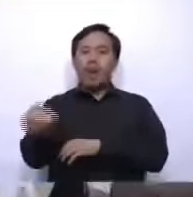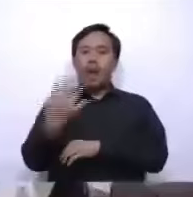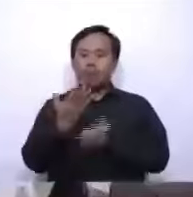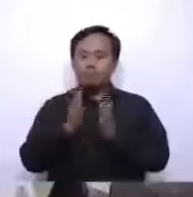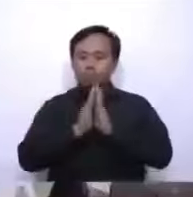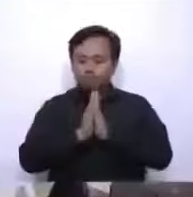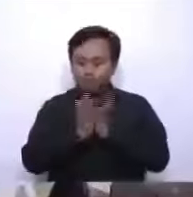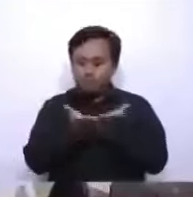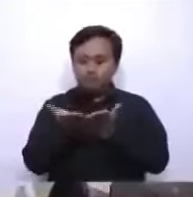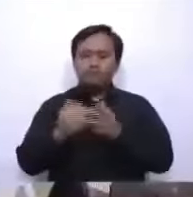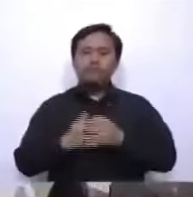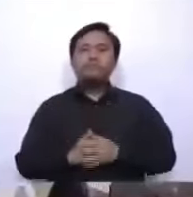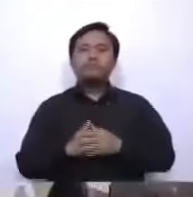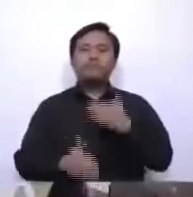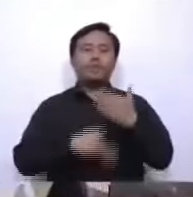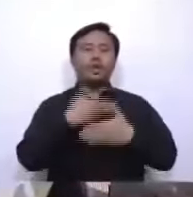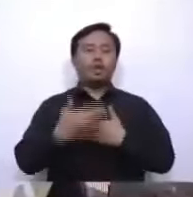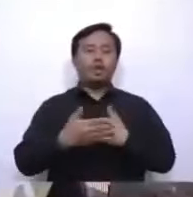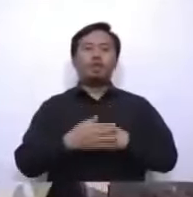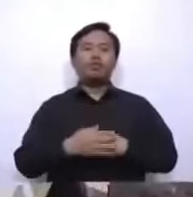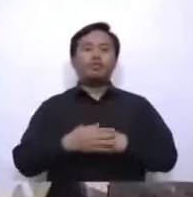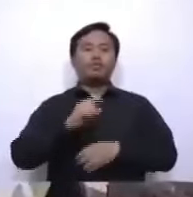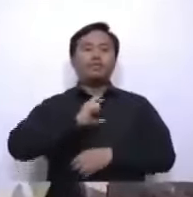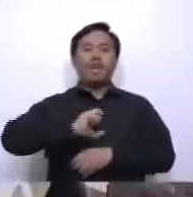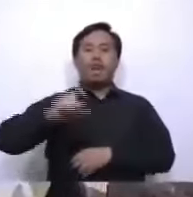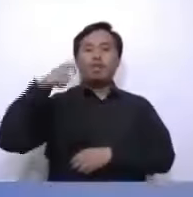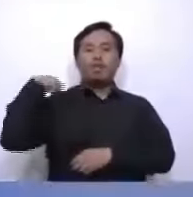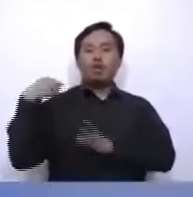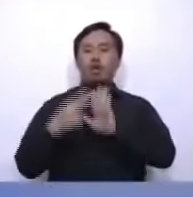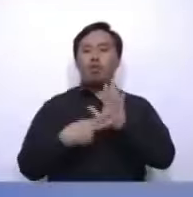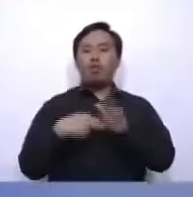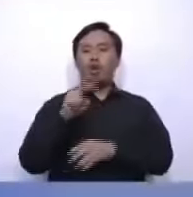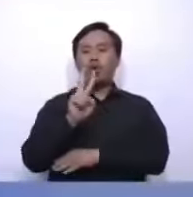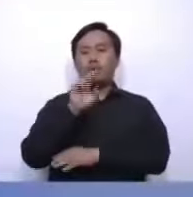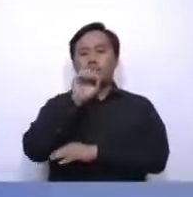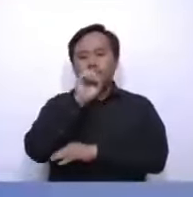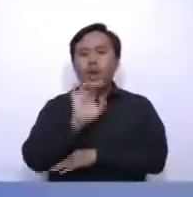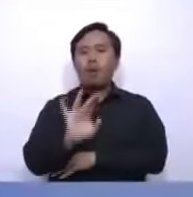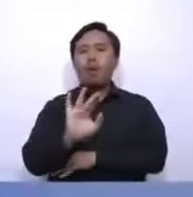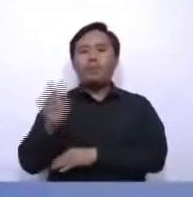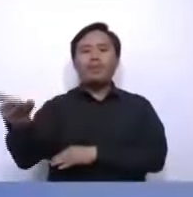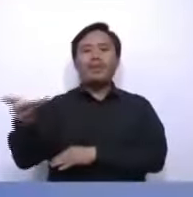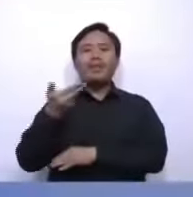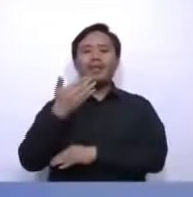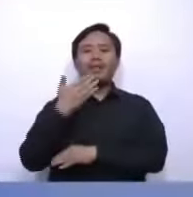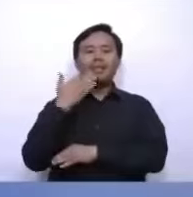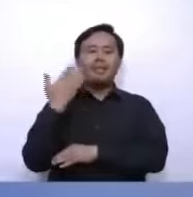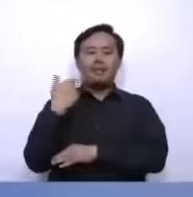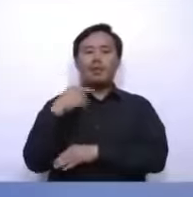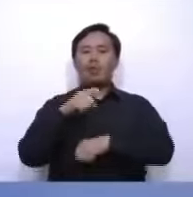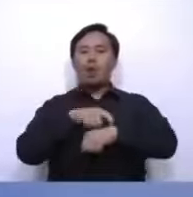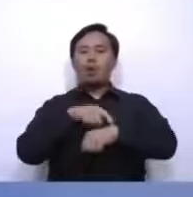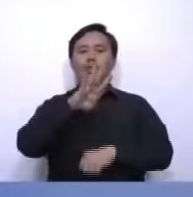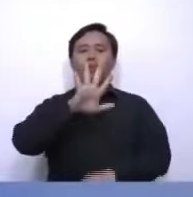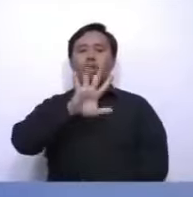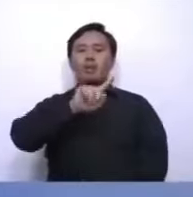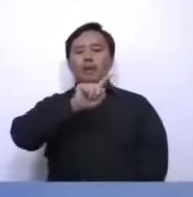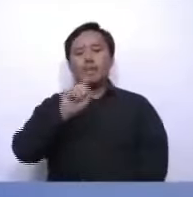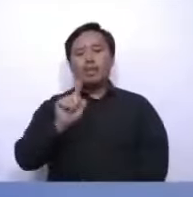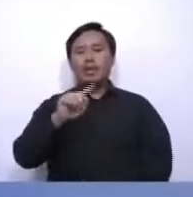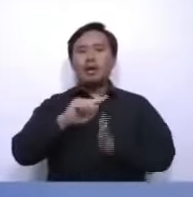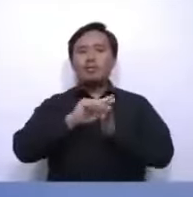Baik. Berikutnya kami persilakan Cagub nomor urut 2 untuk menjawab pertanyaan dalam waktu 45